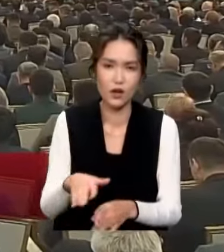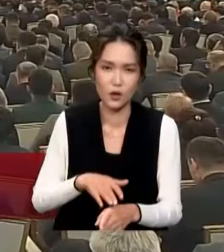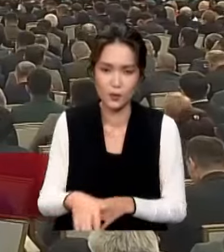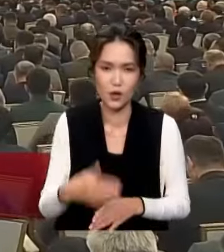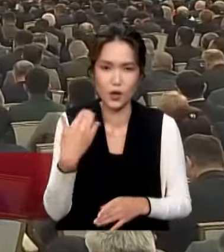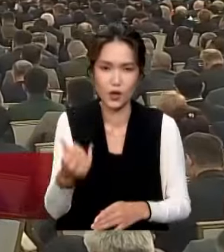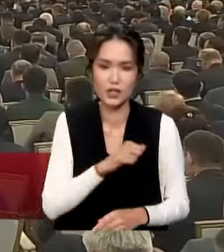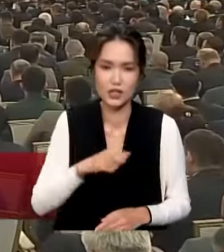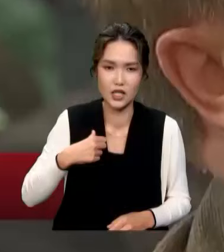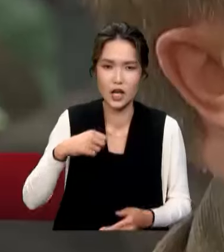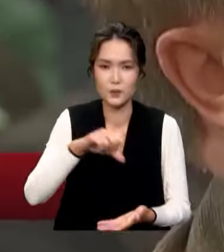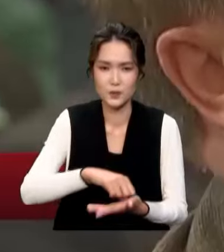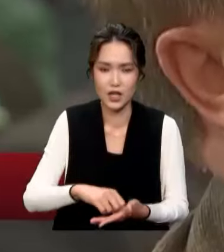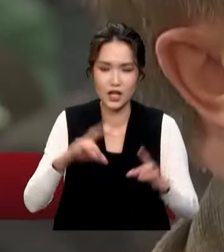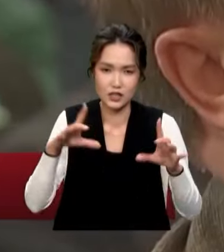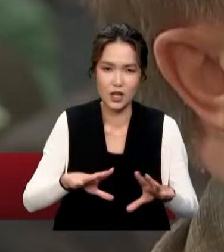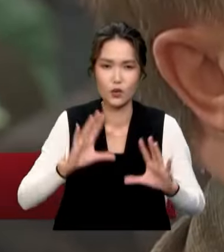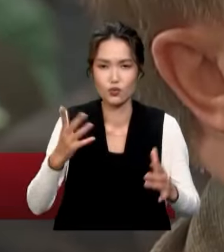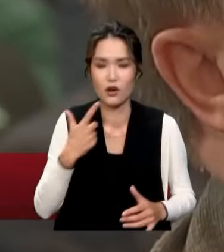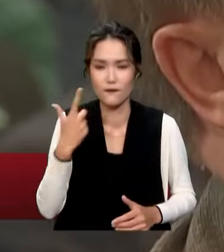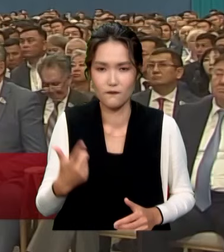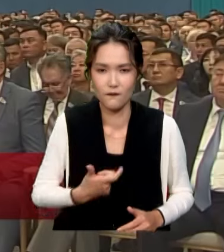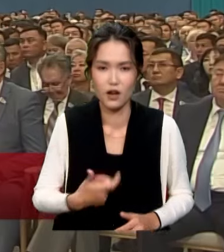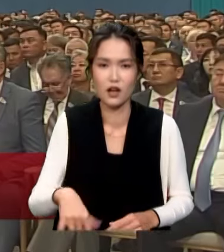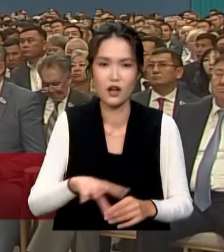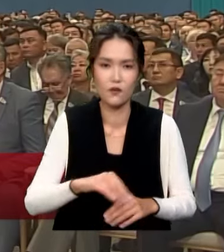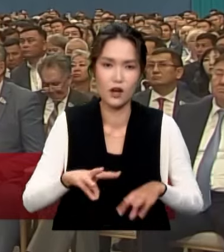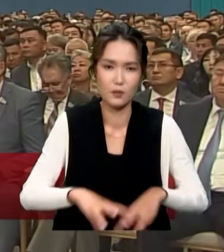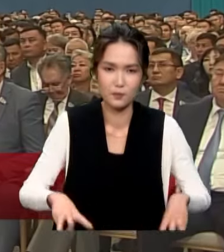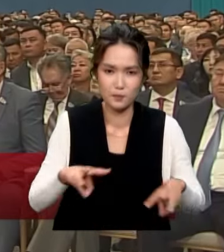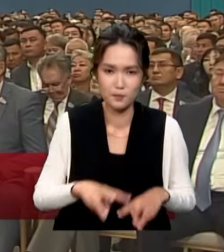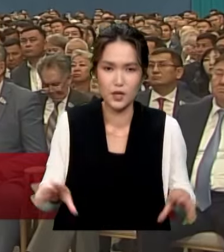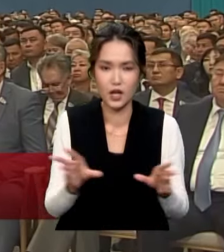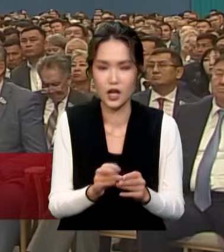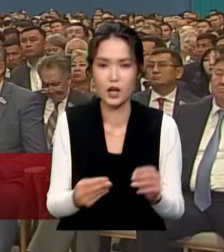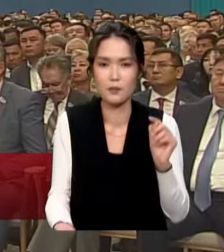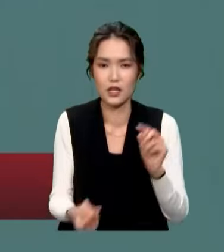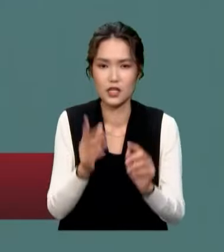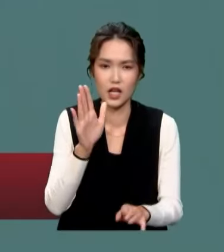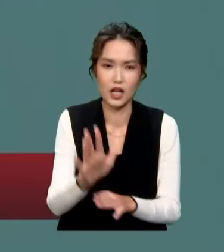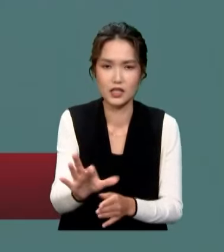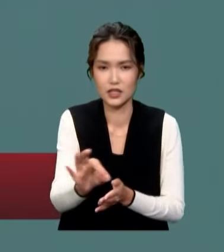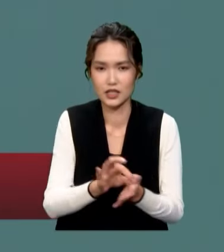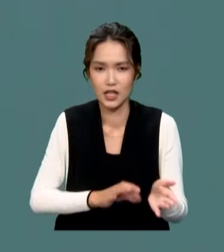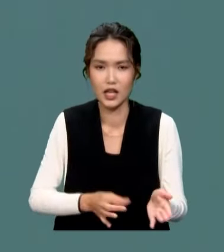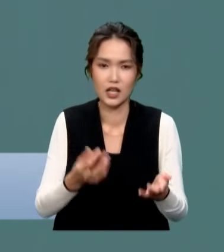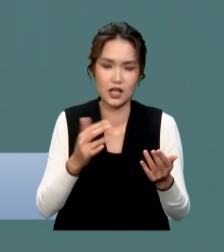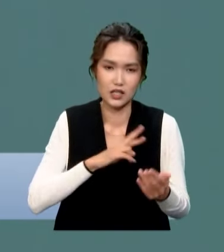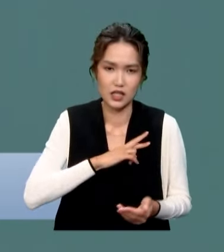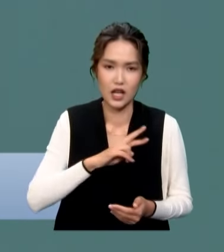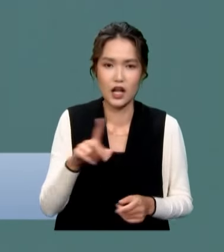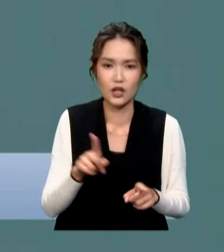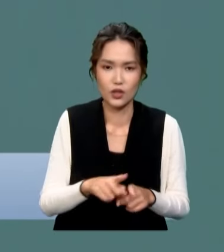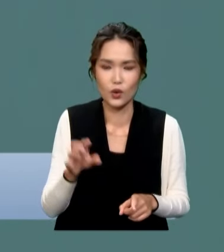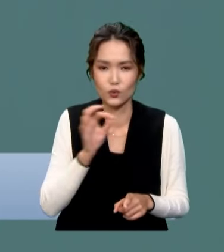же самое касается несчастных случаев в армии. Все министры имеют соответствующие поручения. Немедленно я, даже